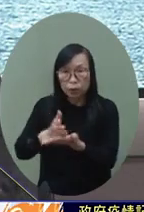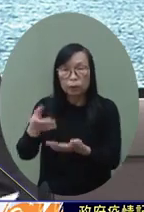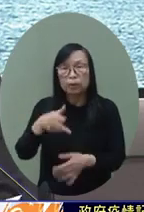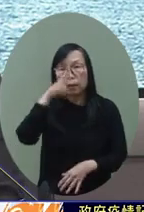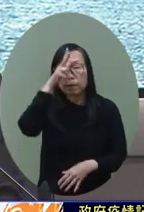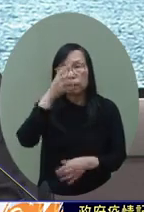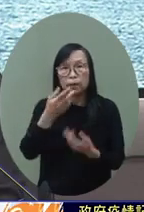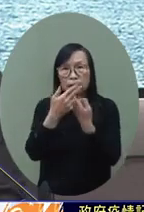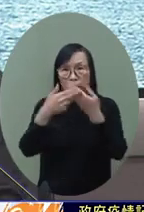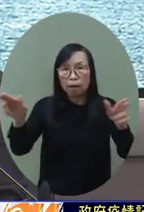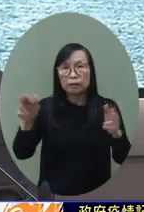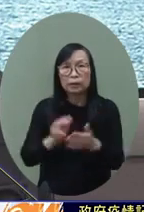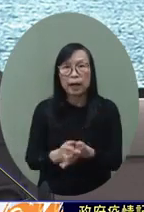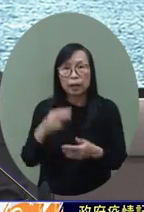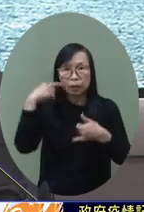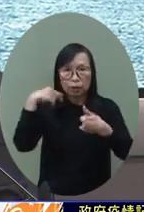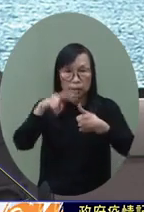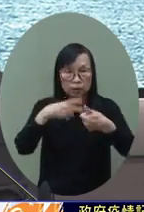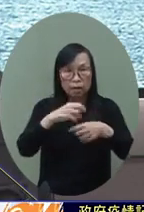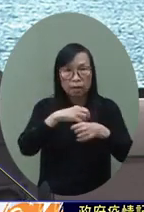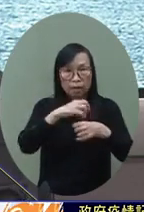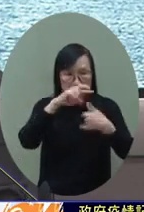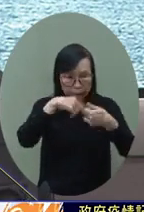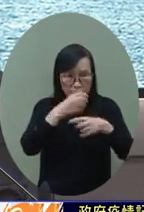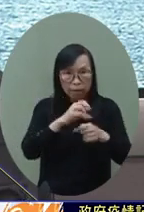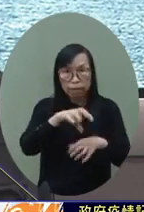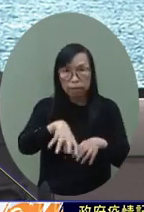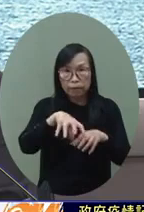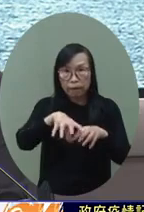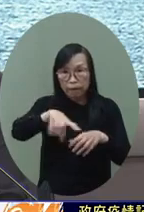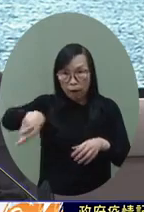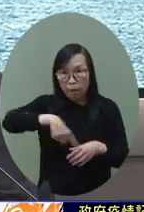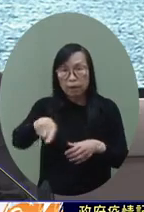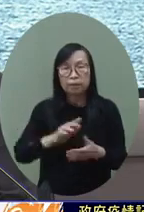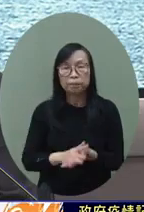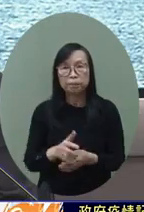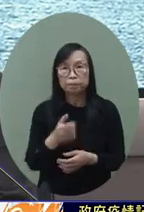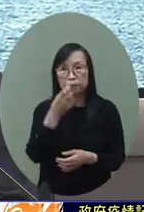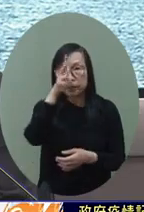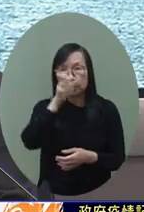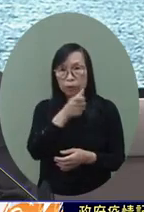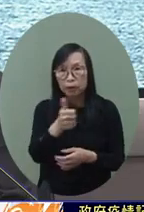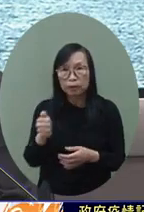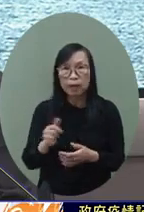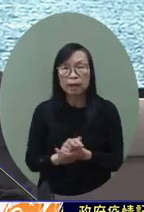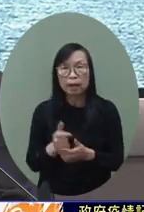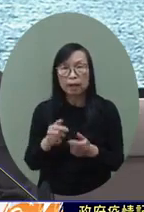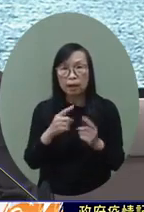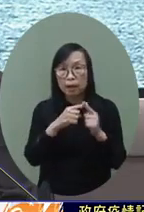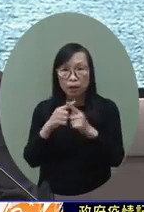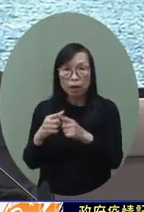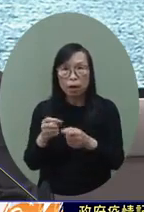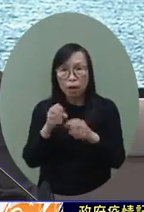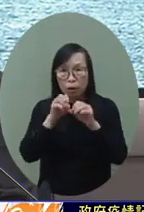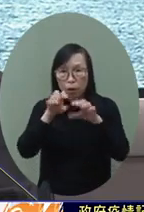經係擴大咗強制檢測嘅範圍。政府多謝市民配合強制檢測嘅公告，